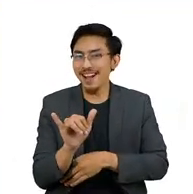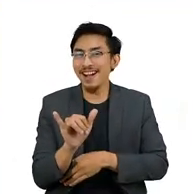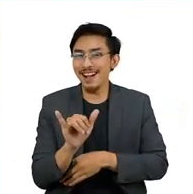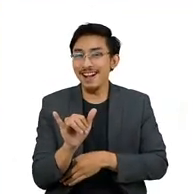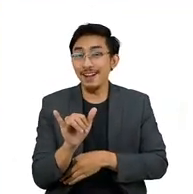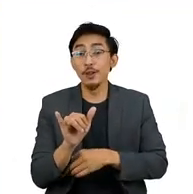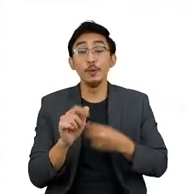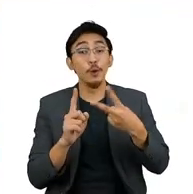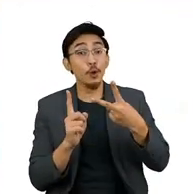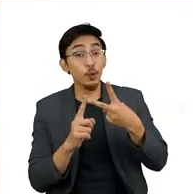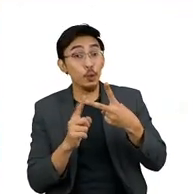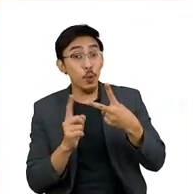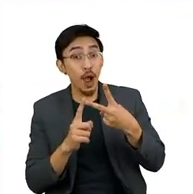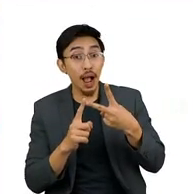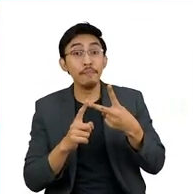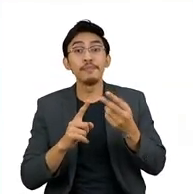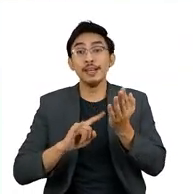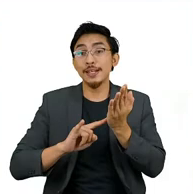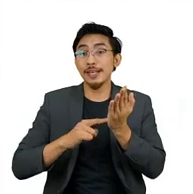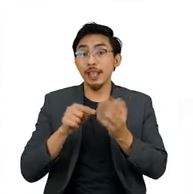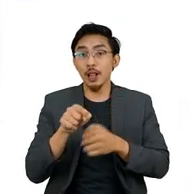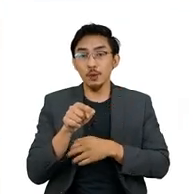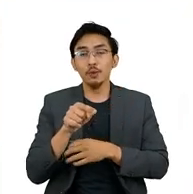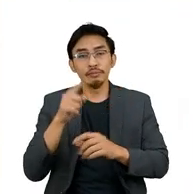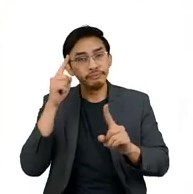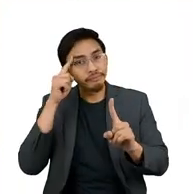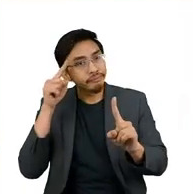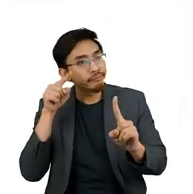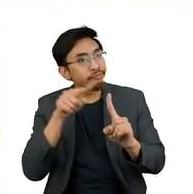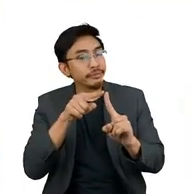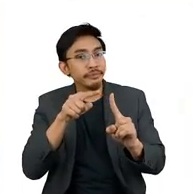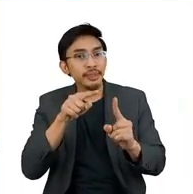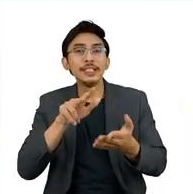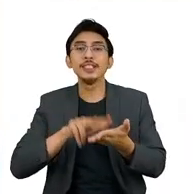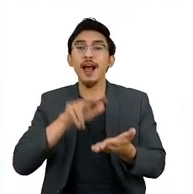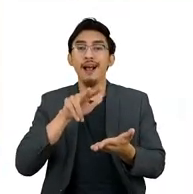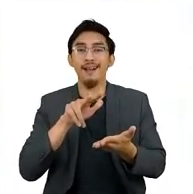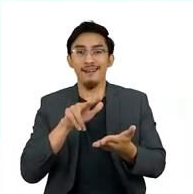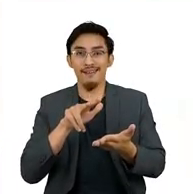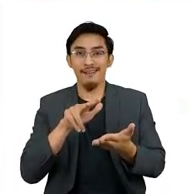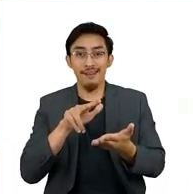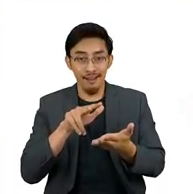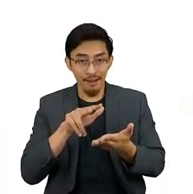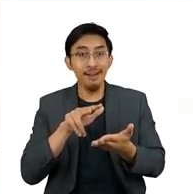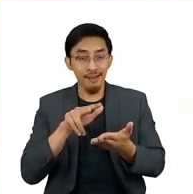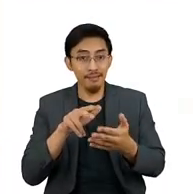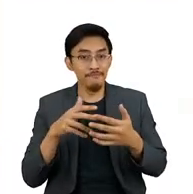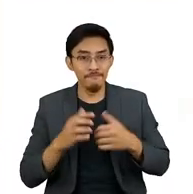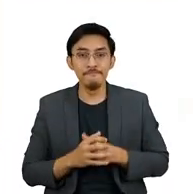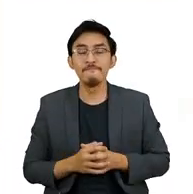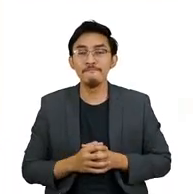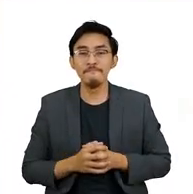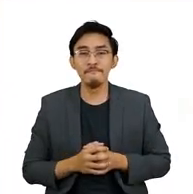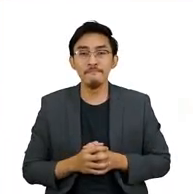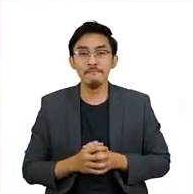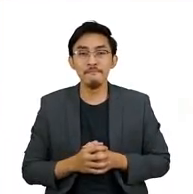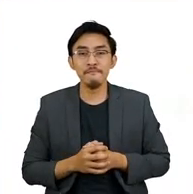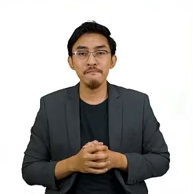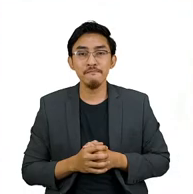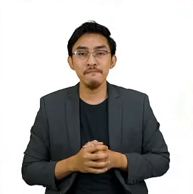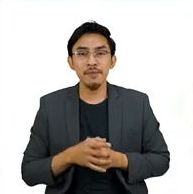terbatas. Selanjutnya, pembatasan hak digital juga harus memenuhi unsur memiliki tujuan yang sah atau legitimated